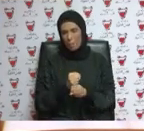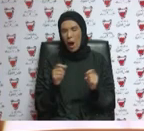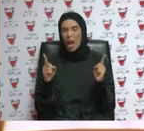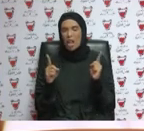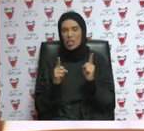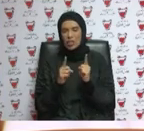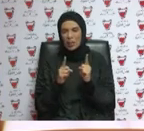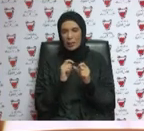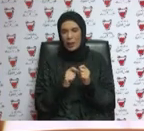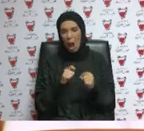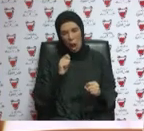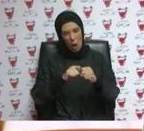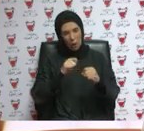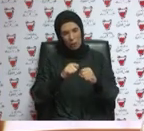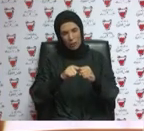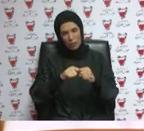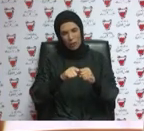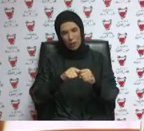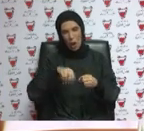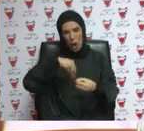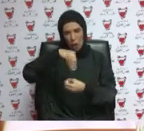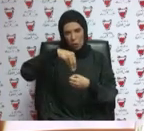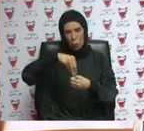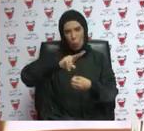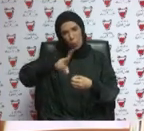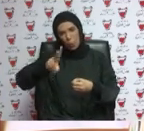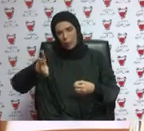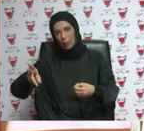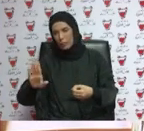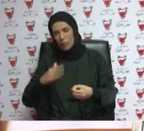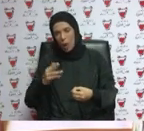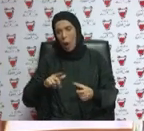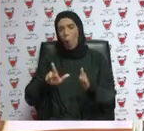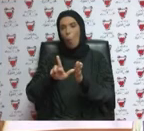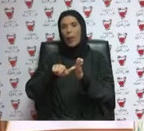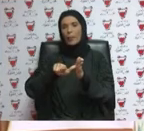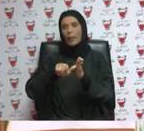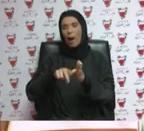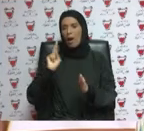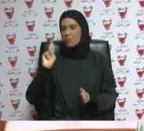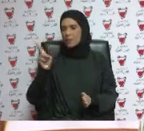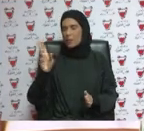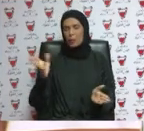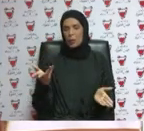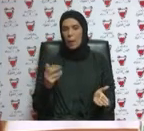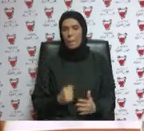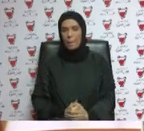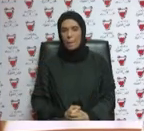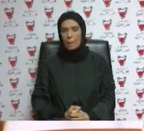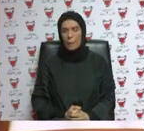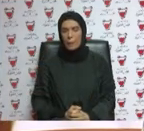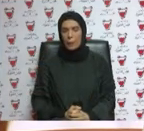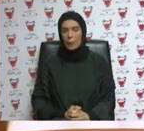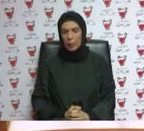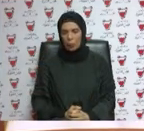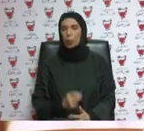دون صاحب عمل، أنا قريت رد الجهة الحكومة في هذا الجانب، وكان في هذه من الأمور التي